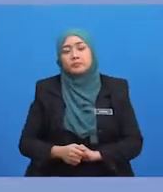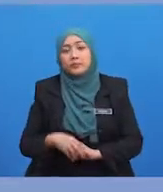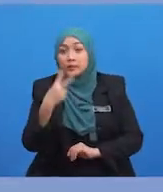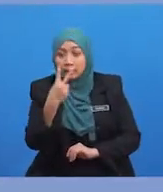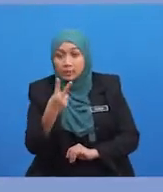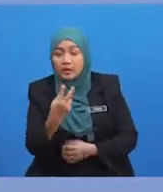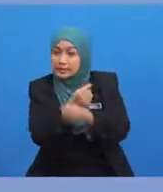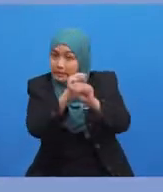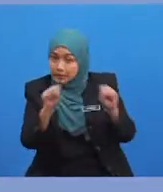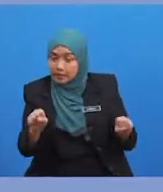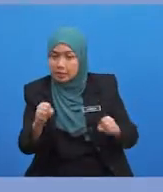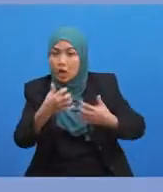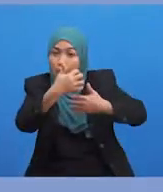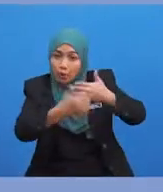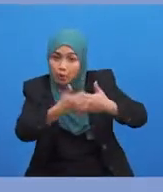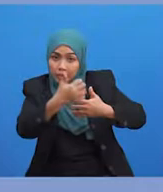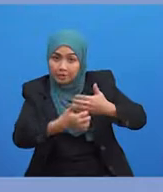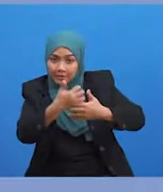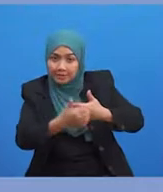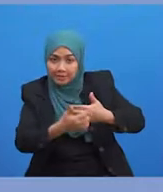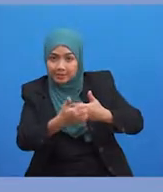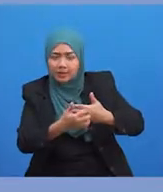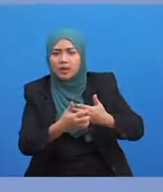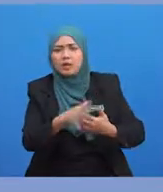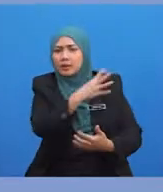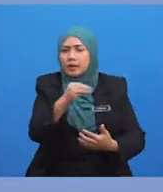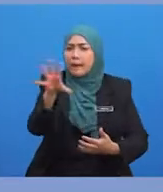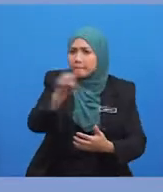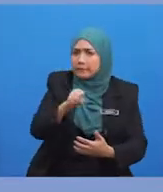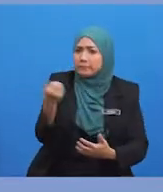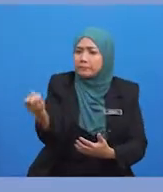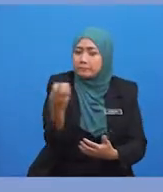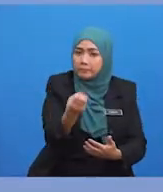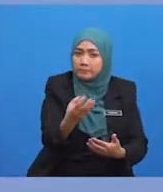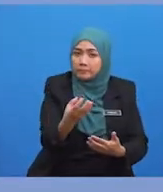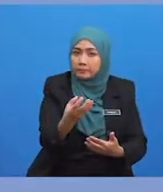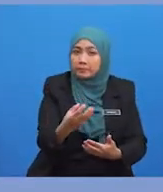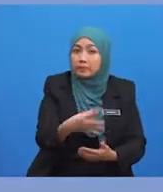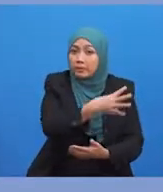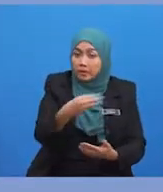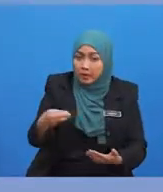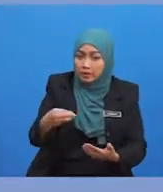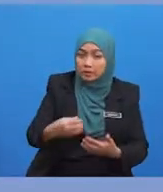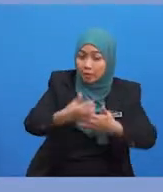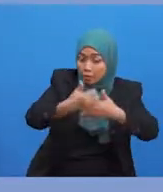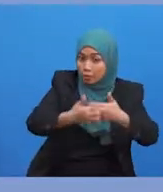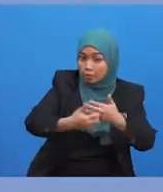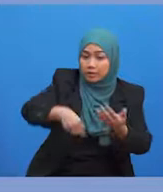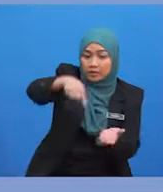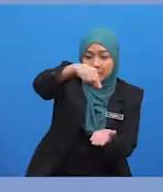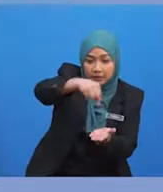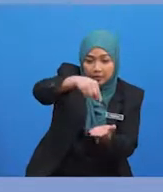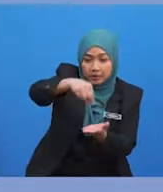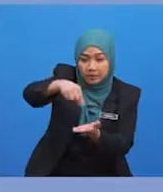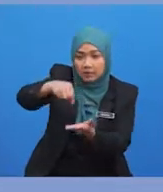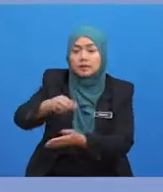elok. Ambil beberapa keping roti dan titiskan air. Biar selama seminggu